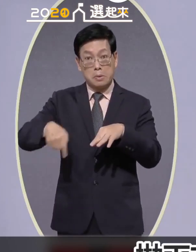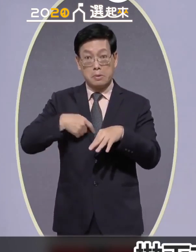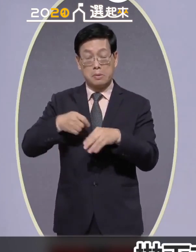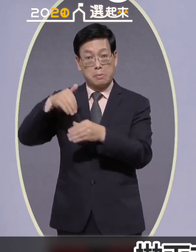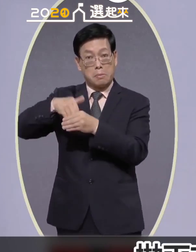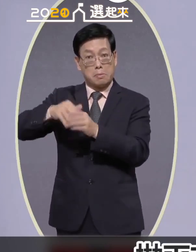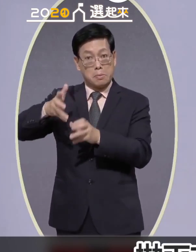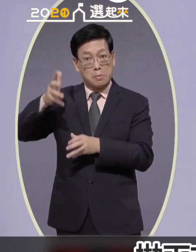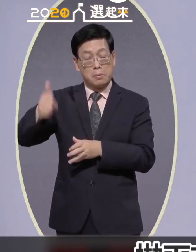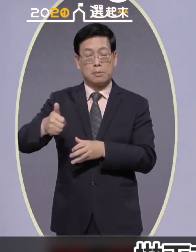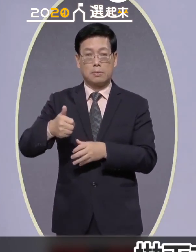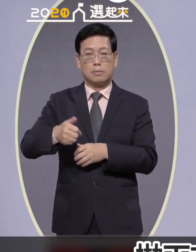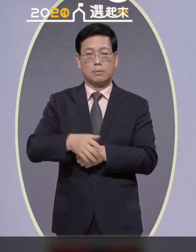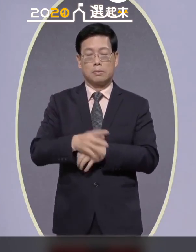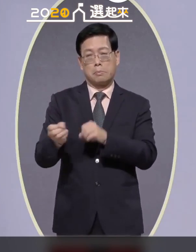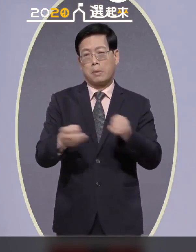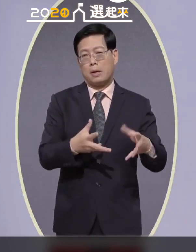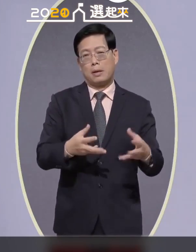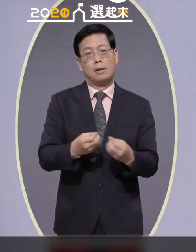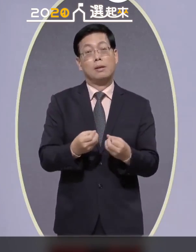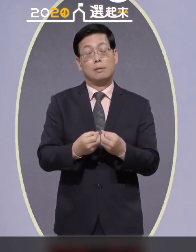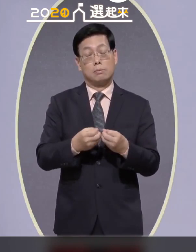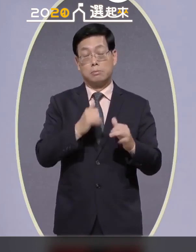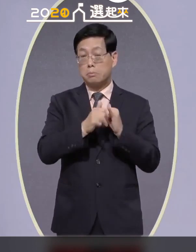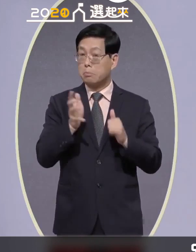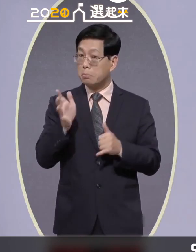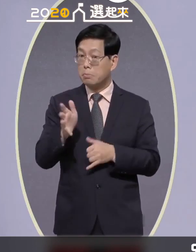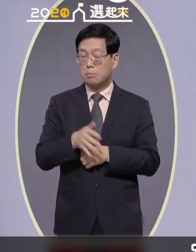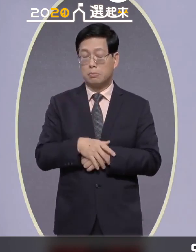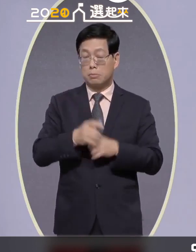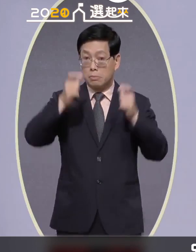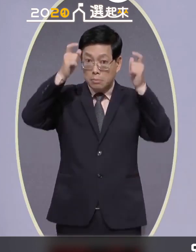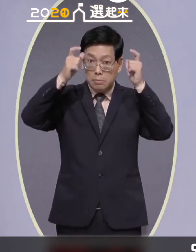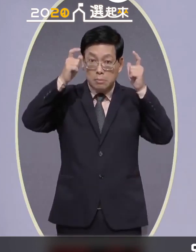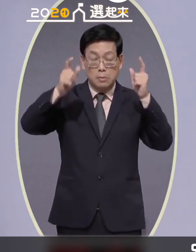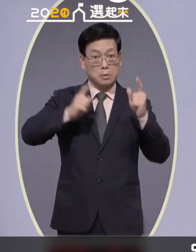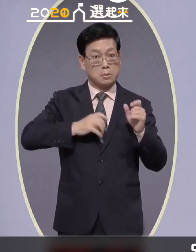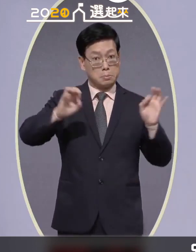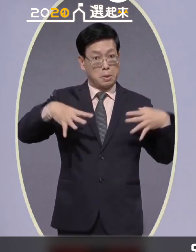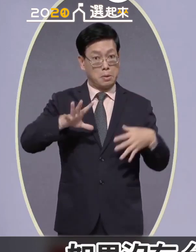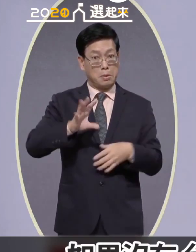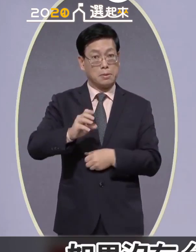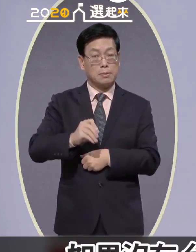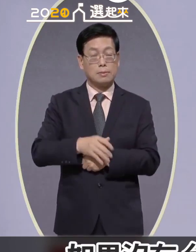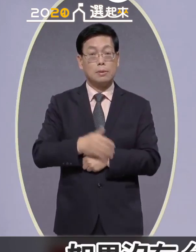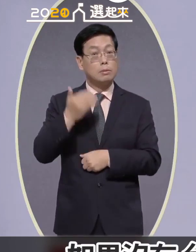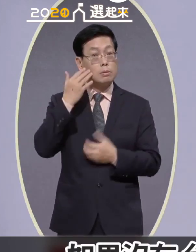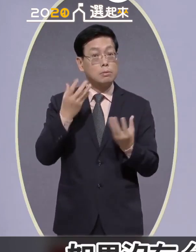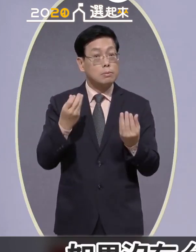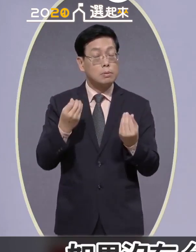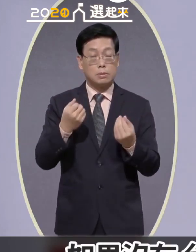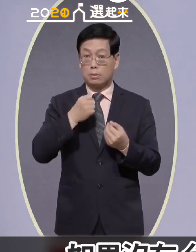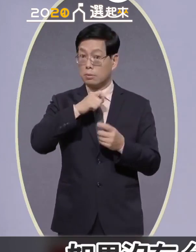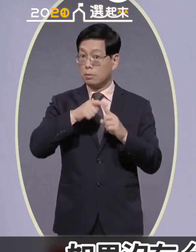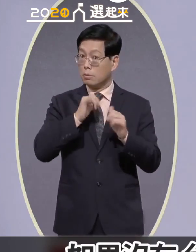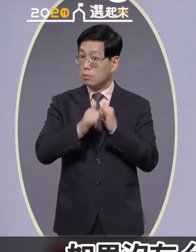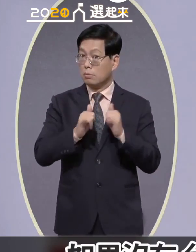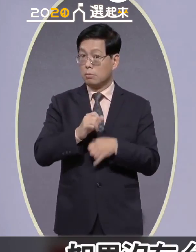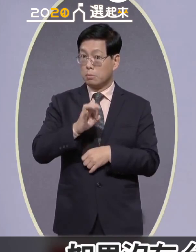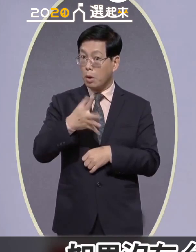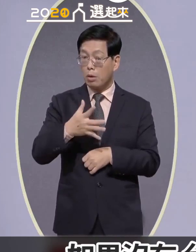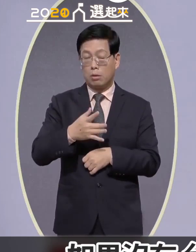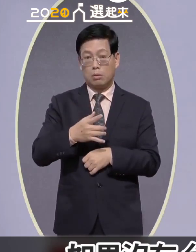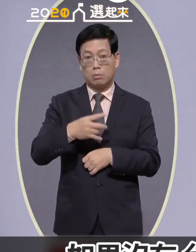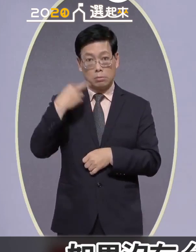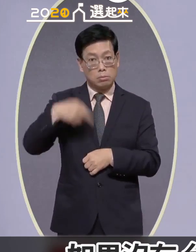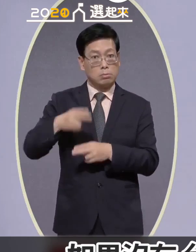个人的权利。但是人民要问，高雄人发大财了吗？如果没有，台湾人民为什么